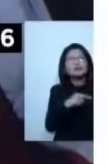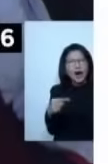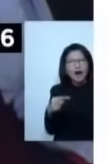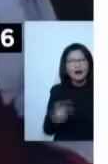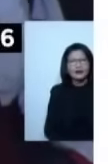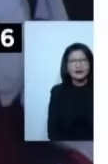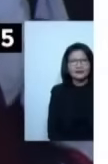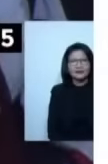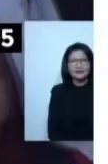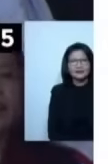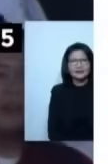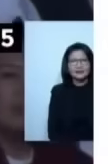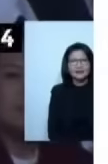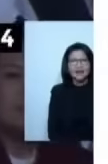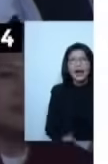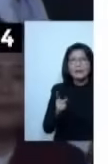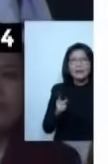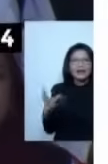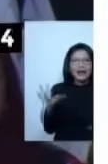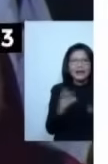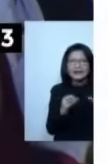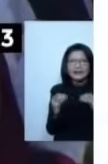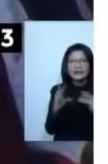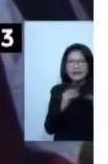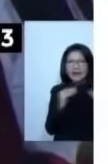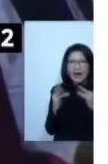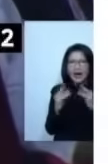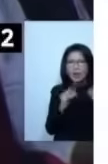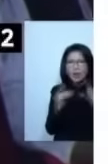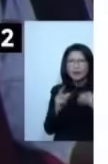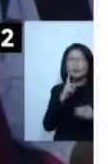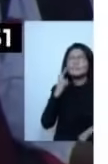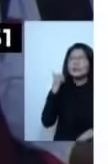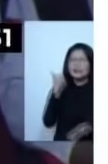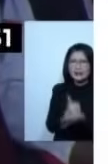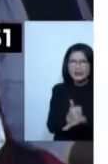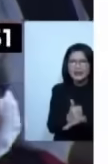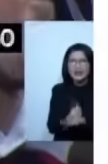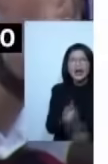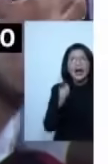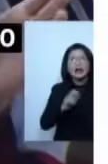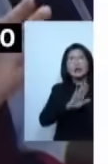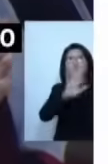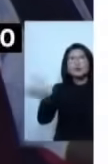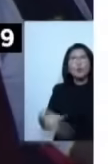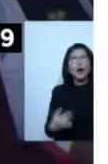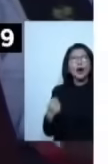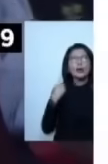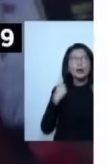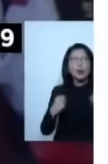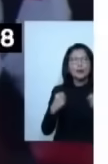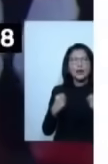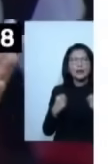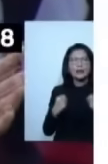dan penguatan demokrasi lebih dari 400 orang hadir dalam acara noton bareng yang diadakan tim kampanye daerah provinsi Sumatera Utara